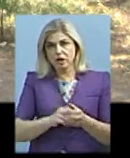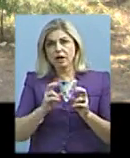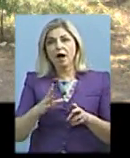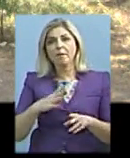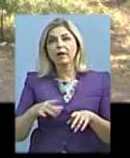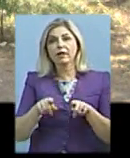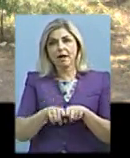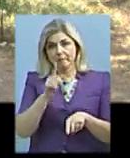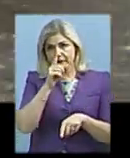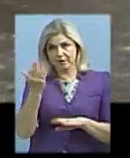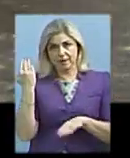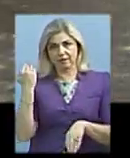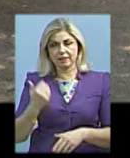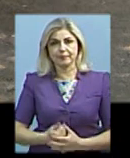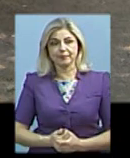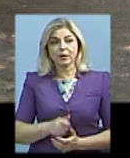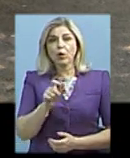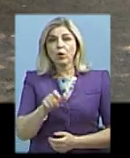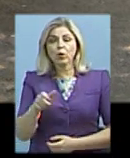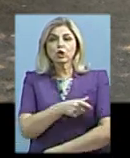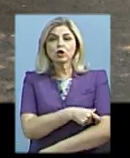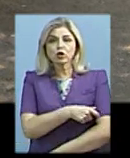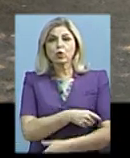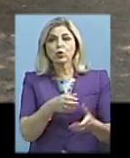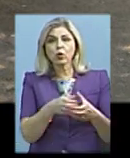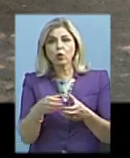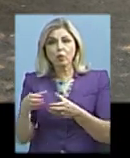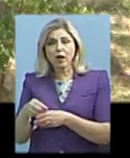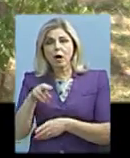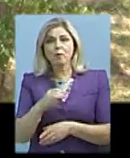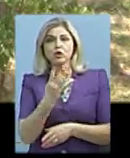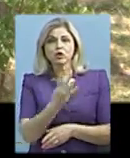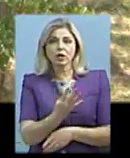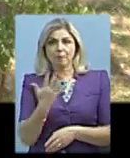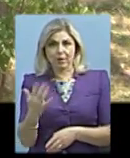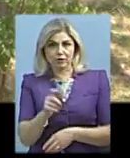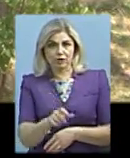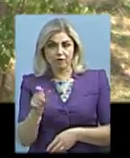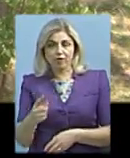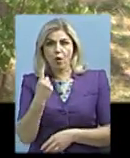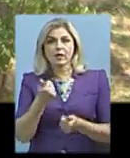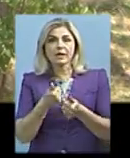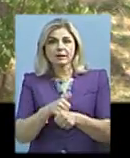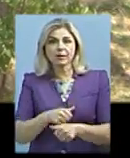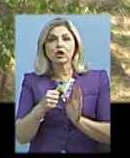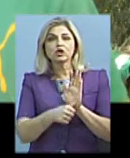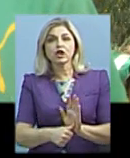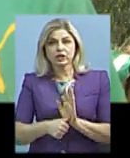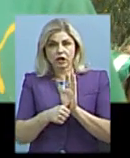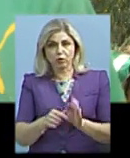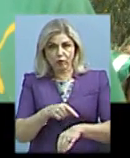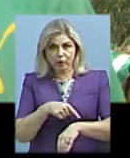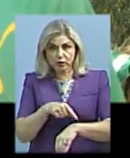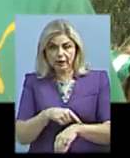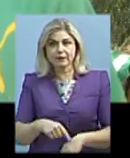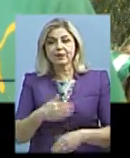тому. Люди чергують групами по 4-5 чоловік щодня. Одна зміна триває до 6 годин. Ближче